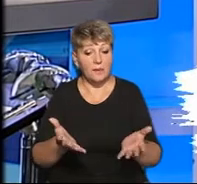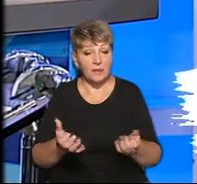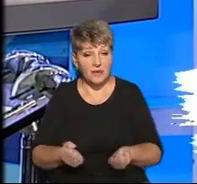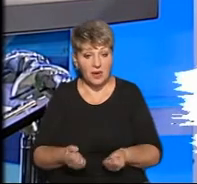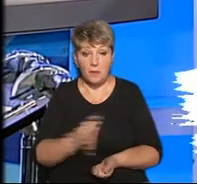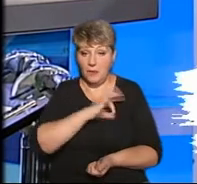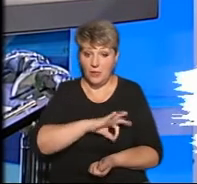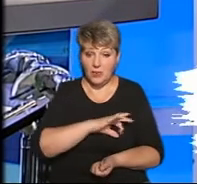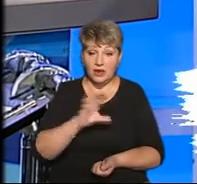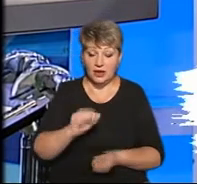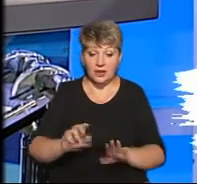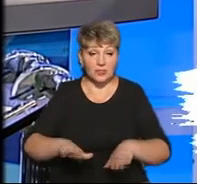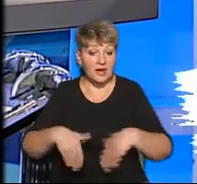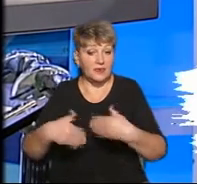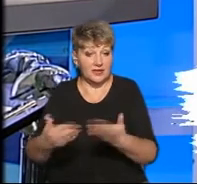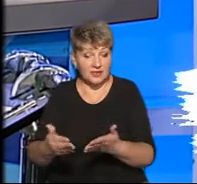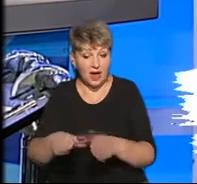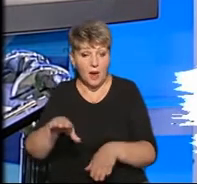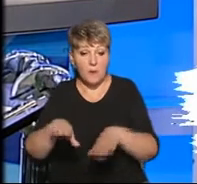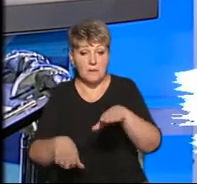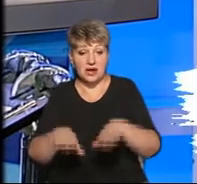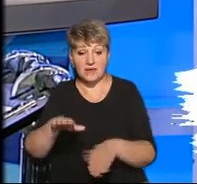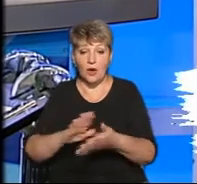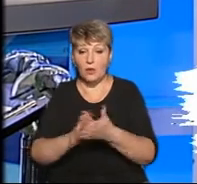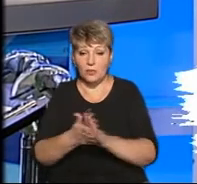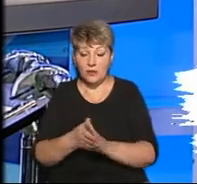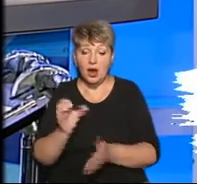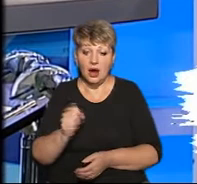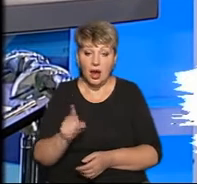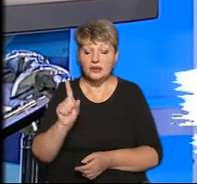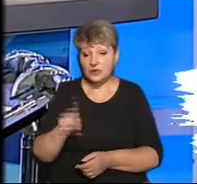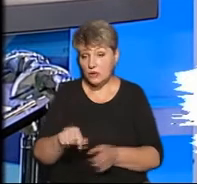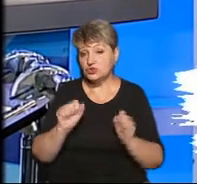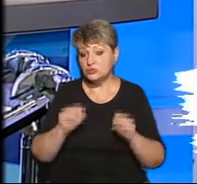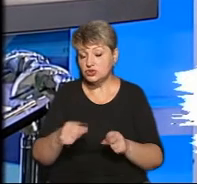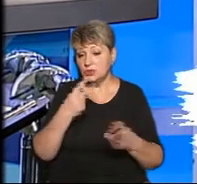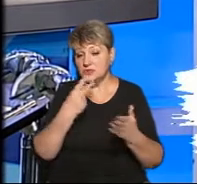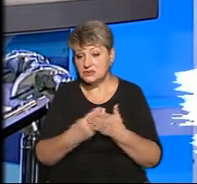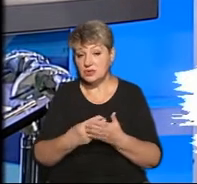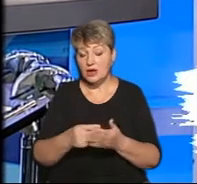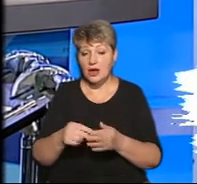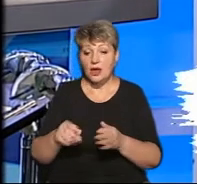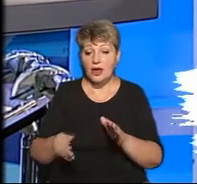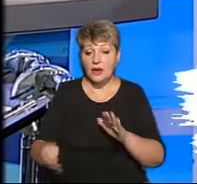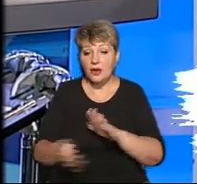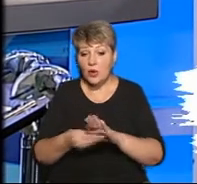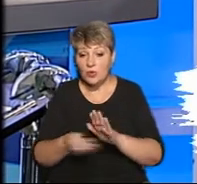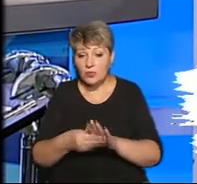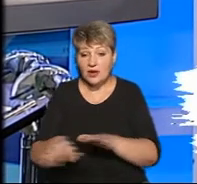а й надання переваги за певних умов. Так? А також може розглядатися корупційним діянням, як підпорядкування близьких